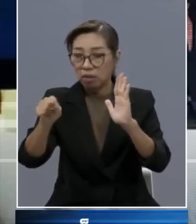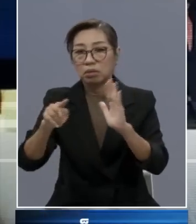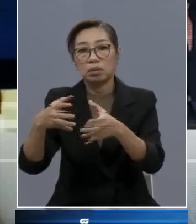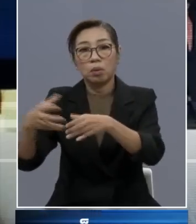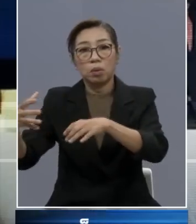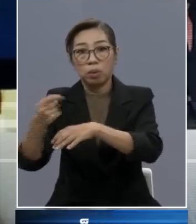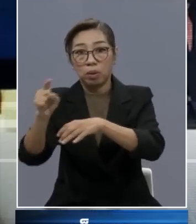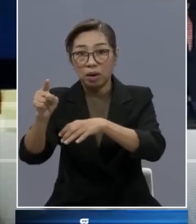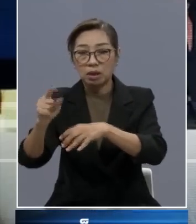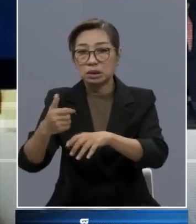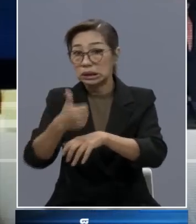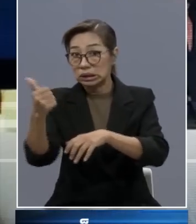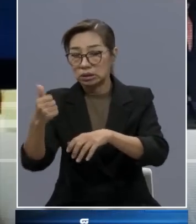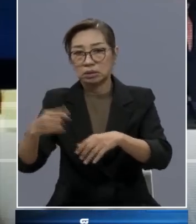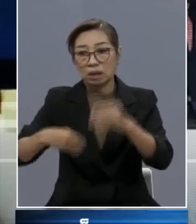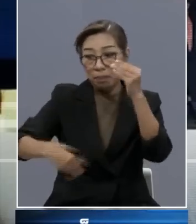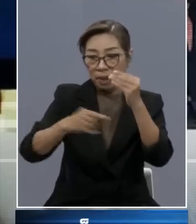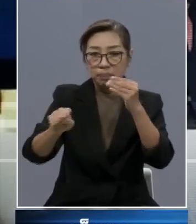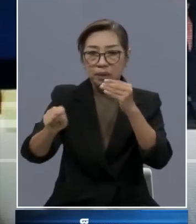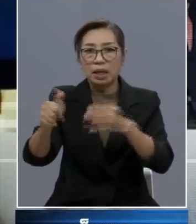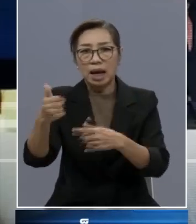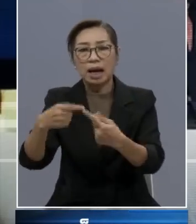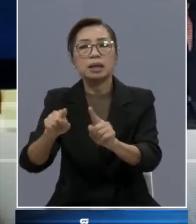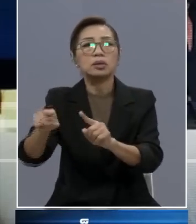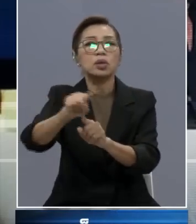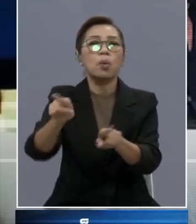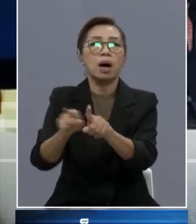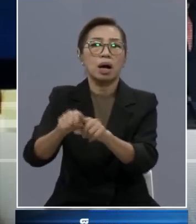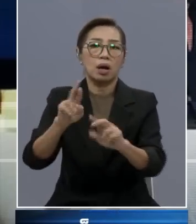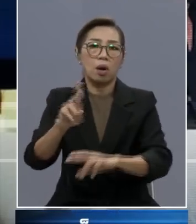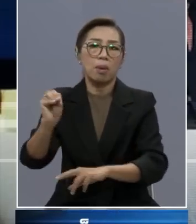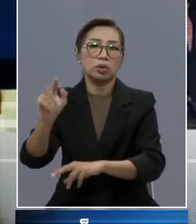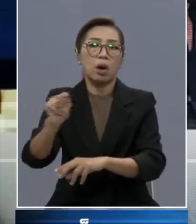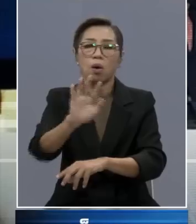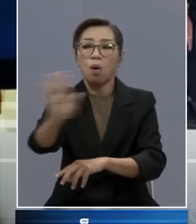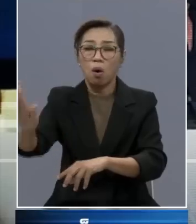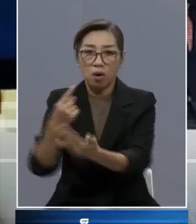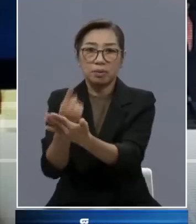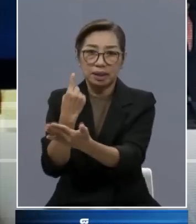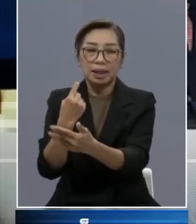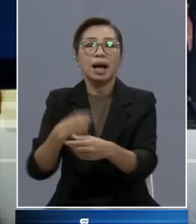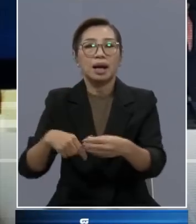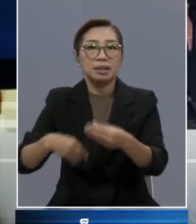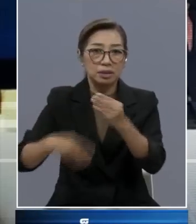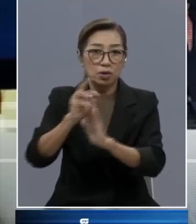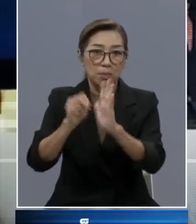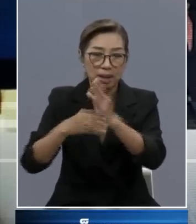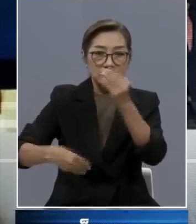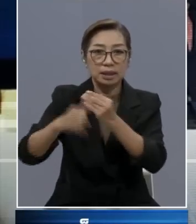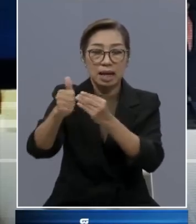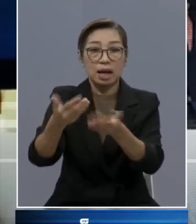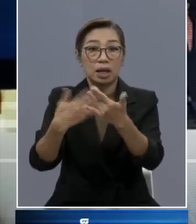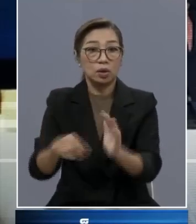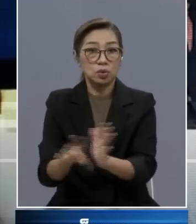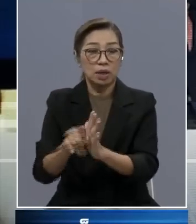ฉบับที่ว่าโดยอาศัยอำนาจฝ่ายบริหารของรัฐมนตรีเป็นตัวแทนของแต่ละพรรคการเมืองแล้วก็ประเด็นสุดท้ายครับก็คือทุกพรรคมีสิทธิ์ในการผลักดันนโ